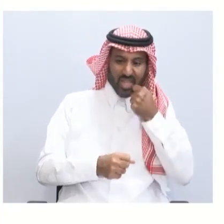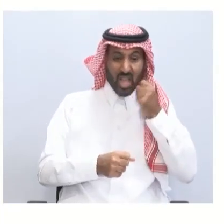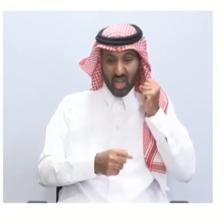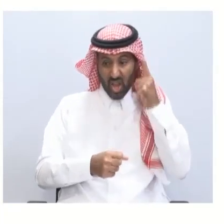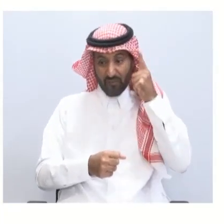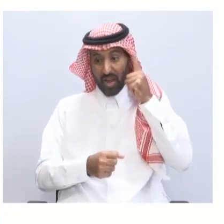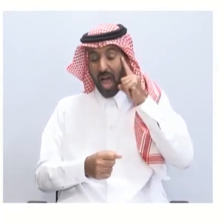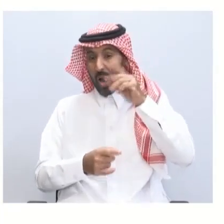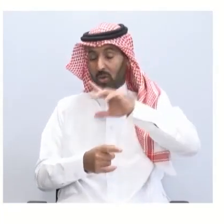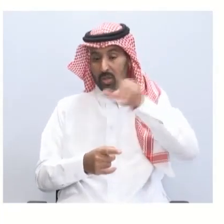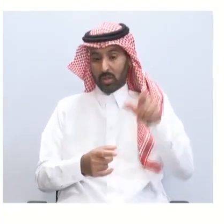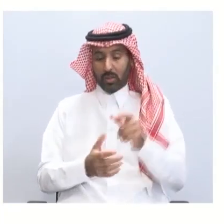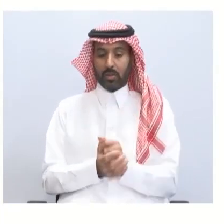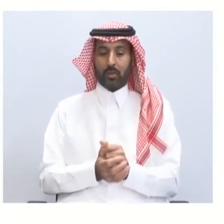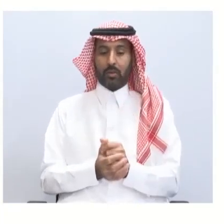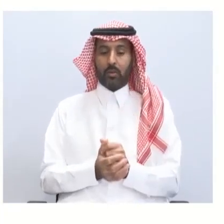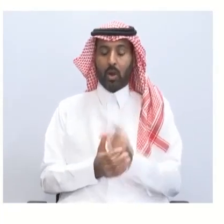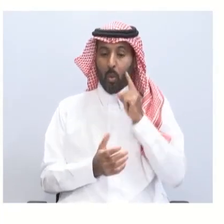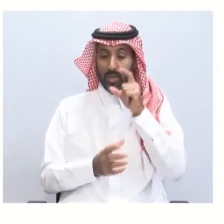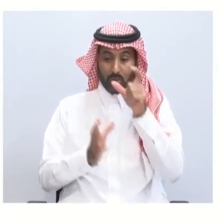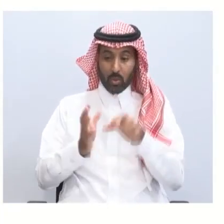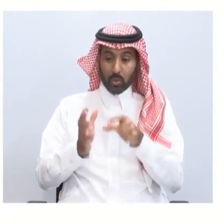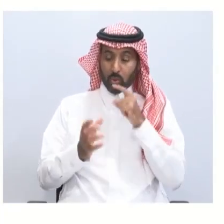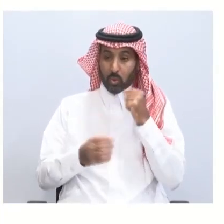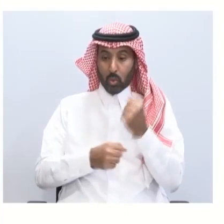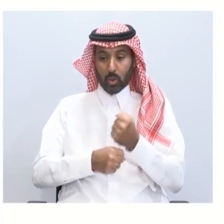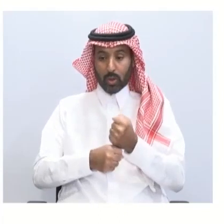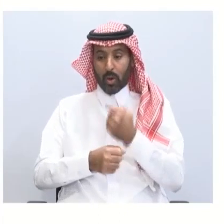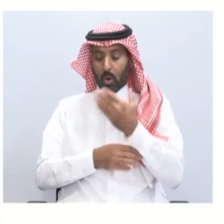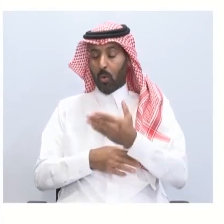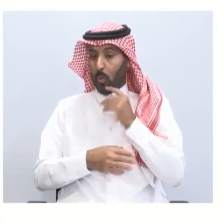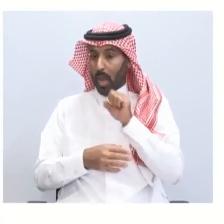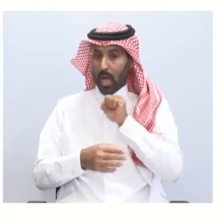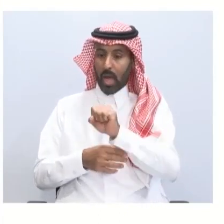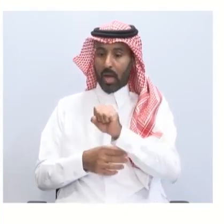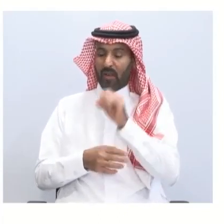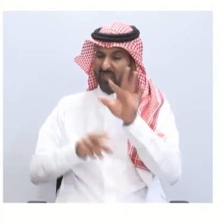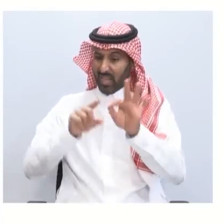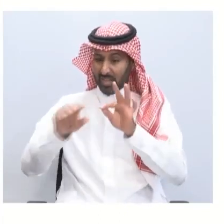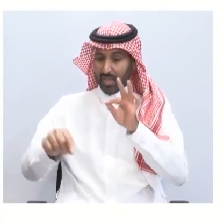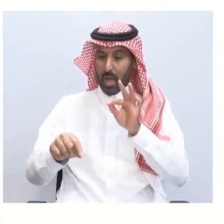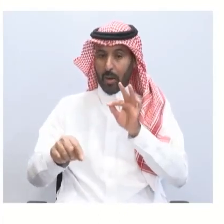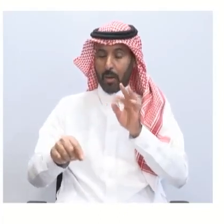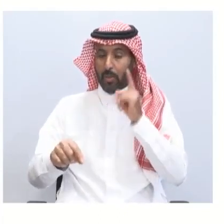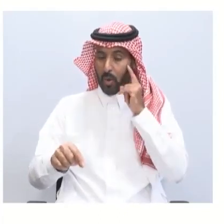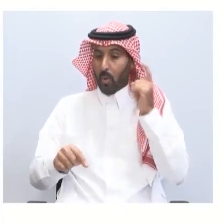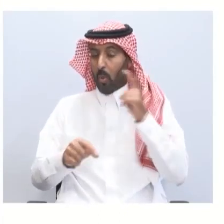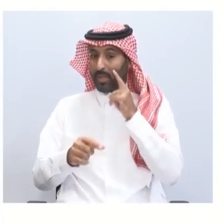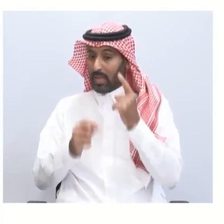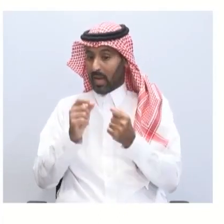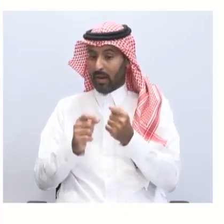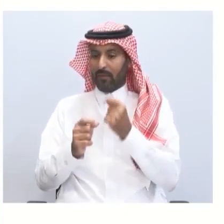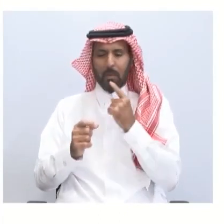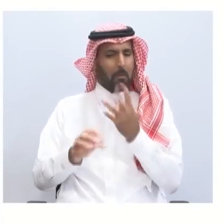والمعتقدات والهويه والسلوك والحق في الاختيار والتحكم في